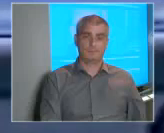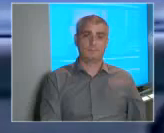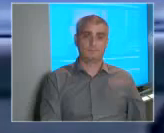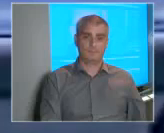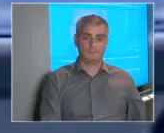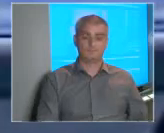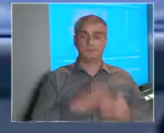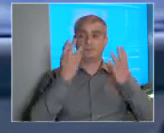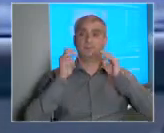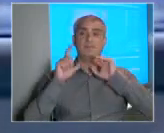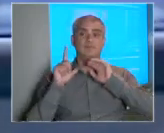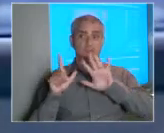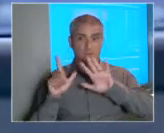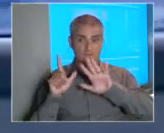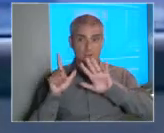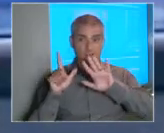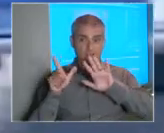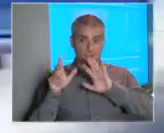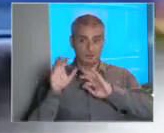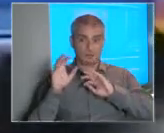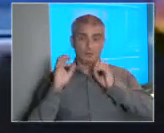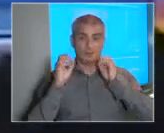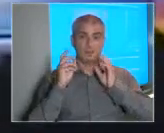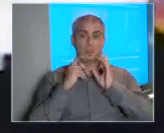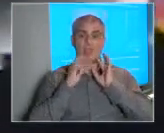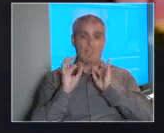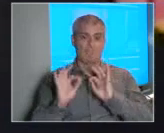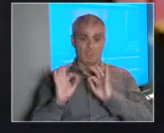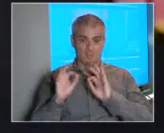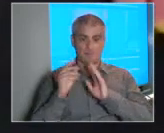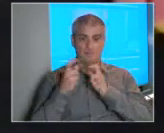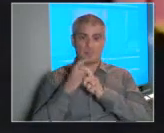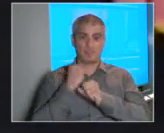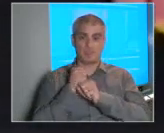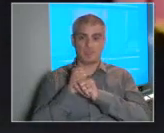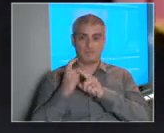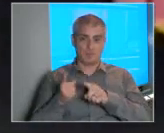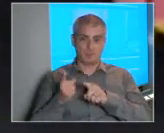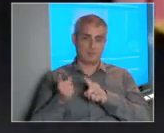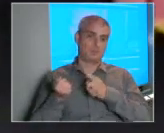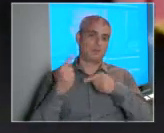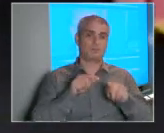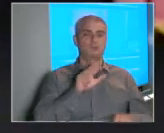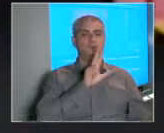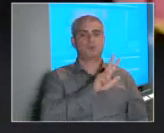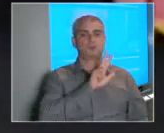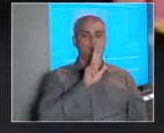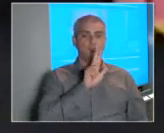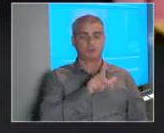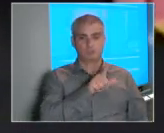כן, 47 מנדטים לאמת, רשימת העבודה בראשות רבין, לעומת